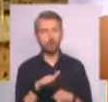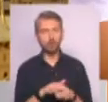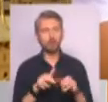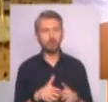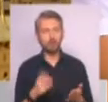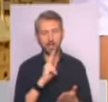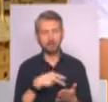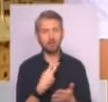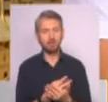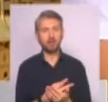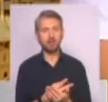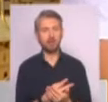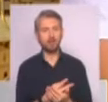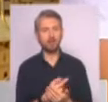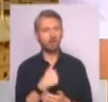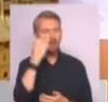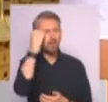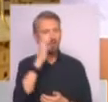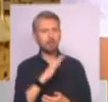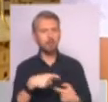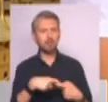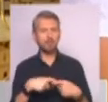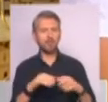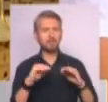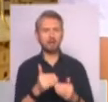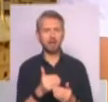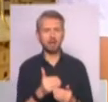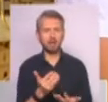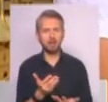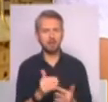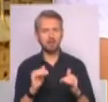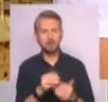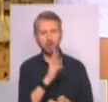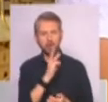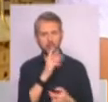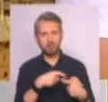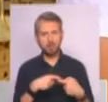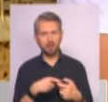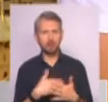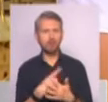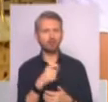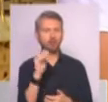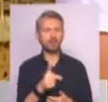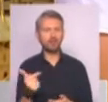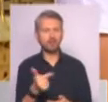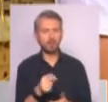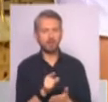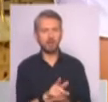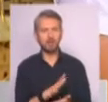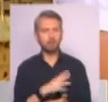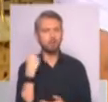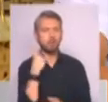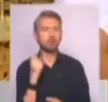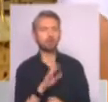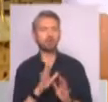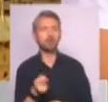яка передбачає, я не пам'ятаю, прив'язано до мінімальної заробітної плати, там біля 100 тисяч гривень має бути борг, щоб